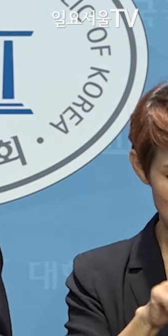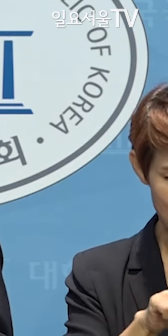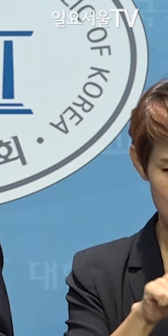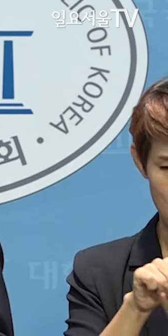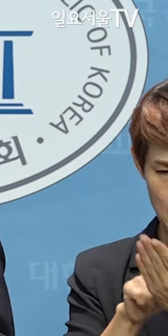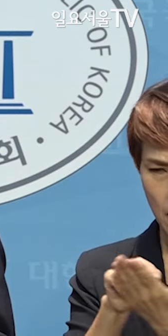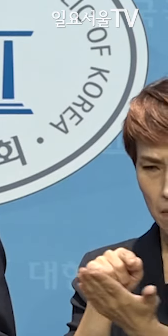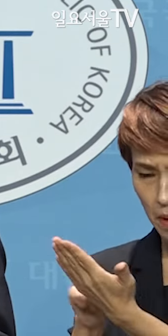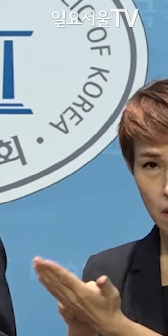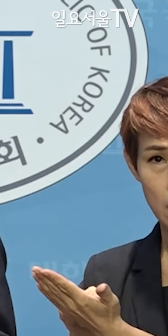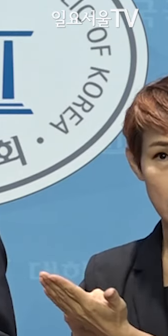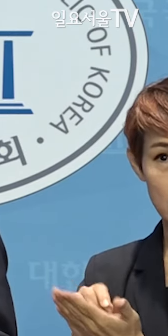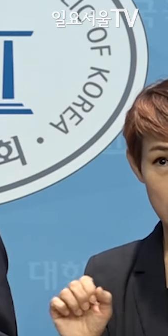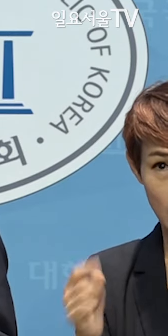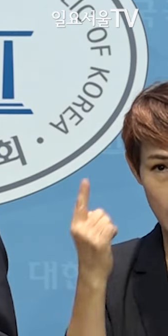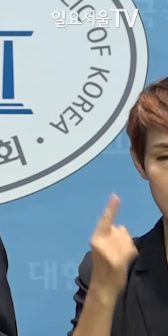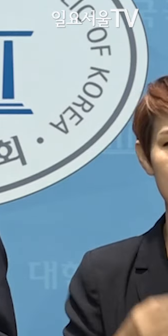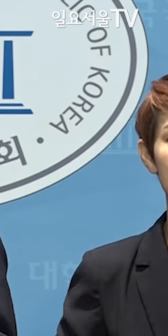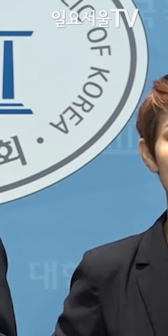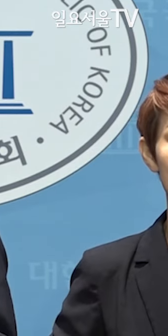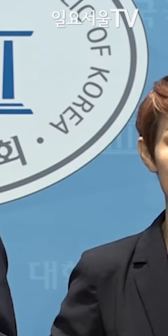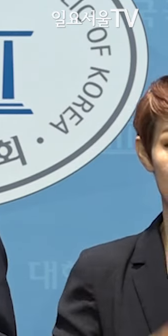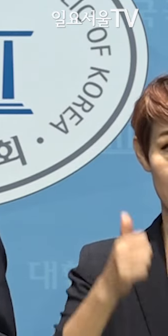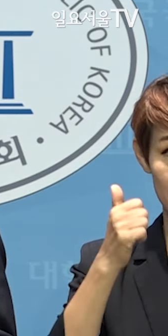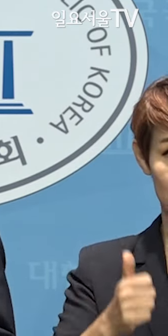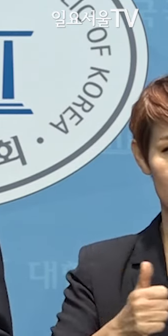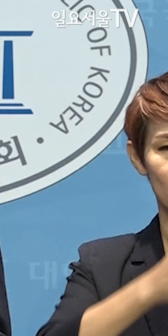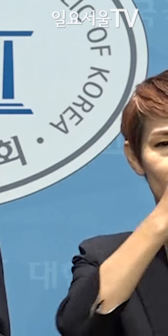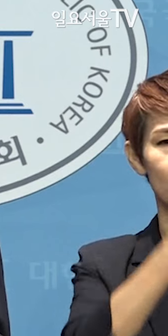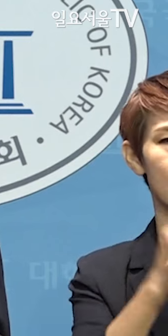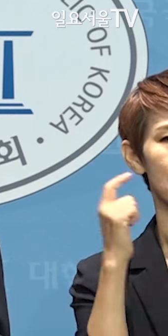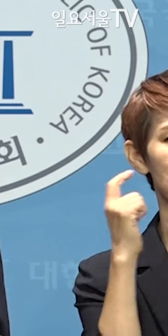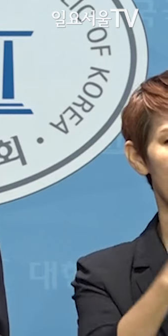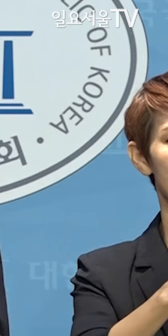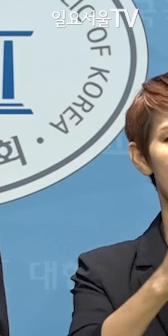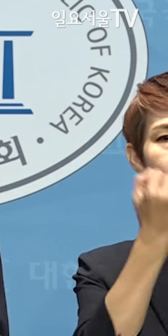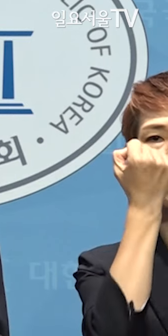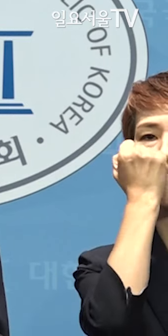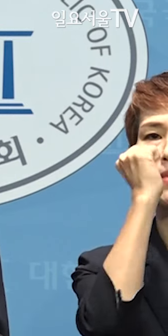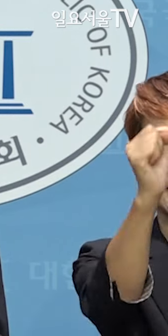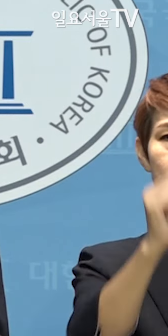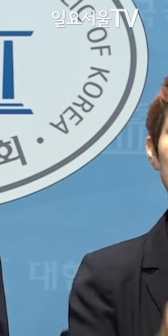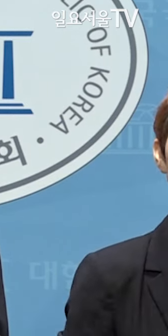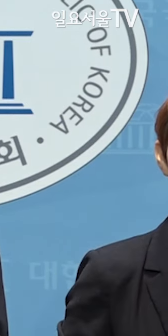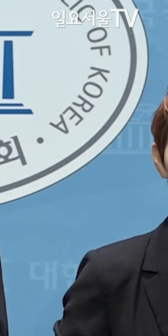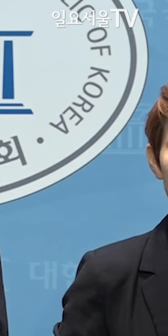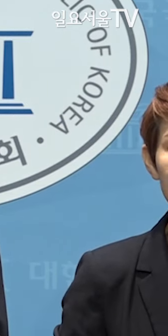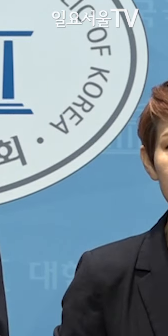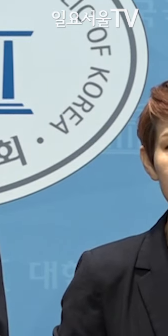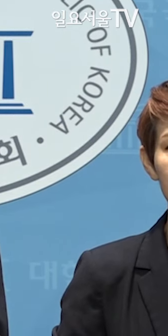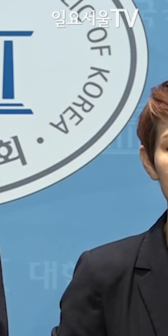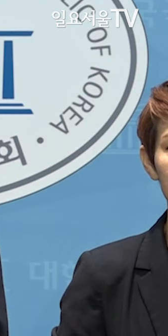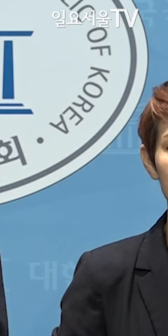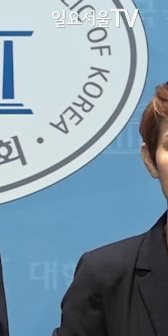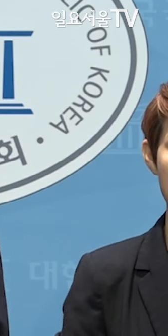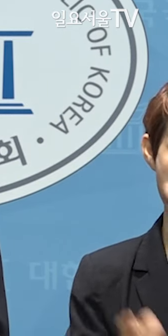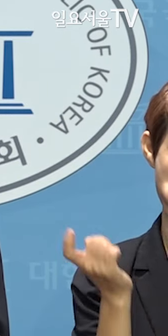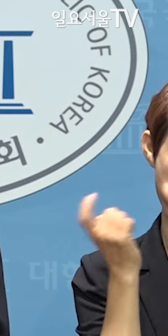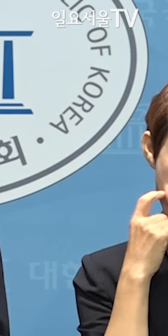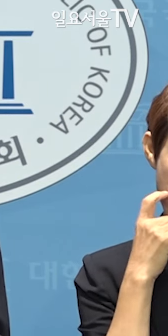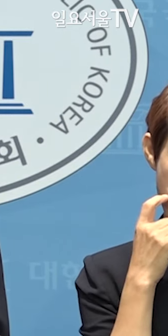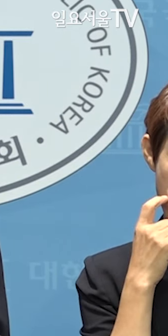일심 선고는 유죄일 수밖에 없을 것 라 봅니다 위정 교사